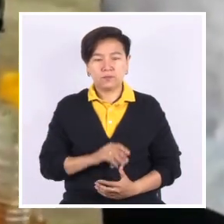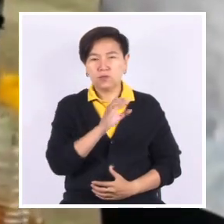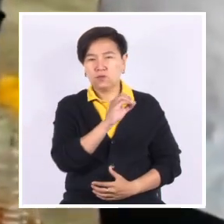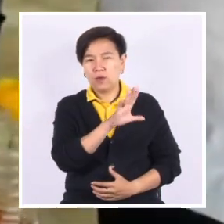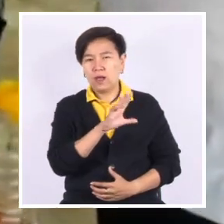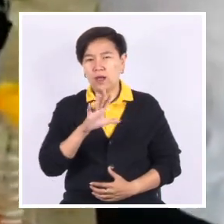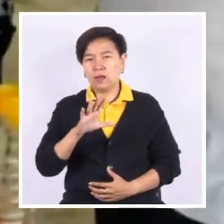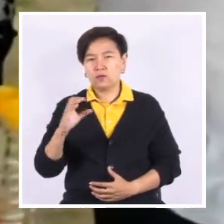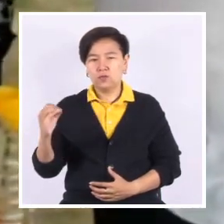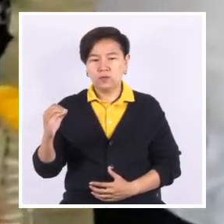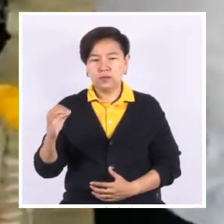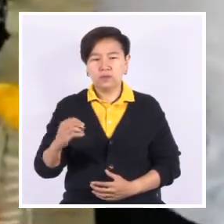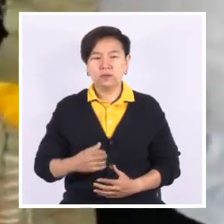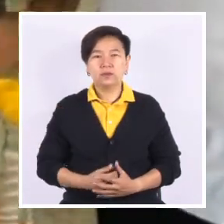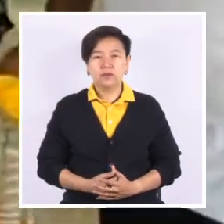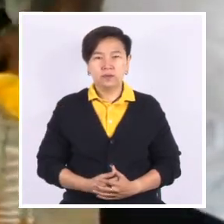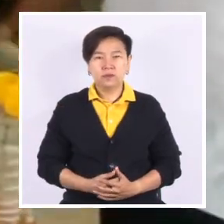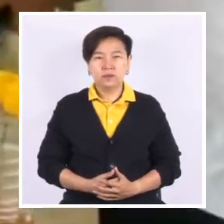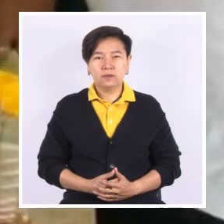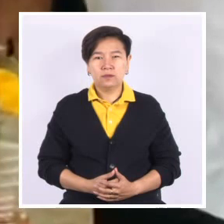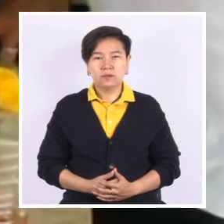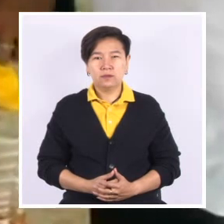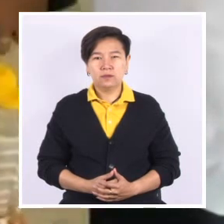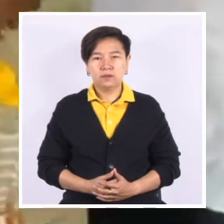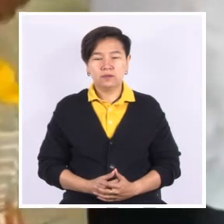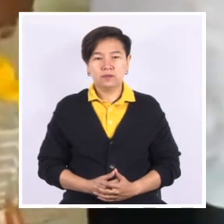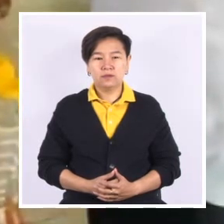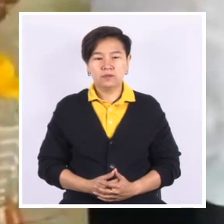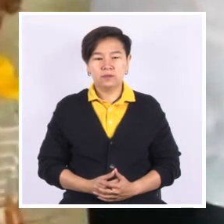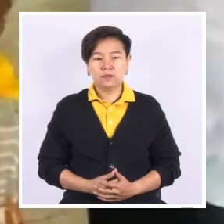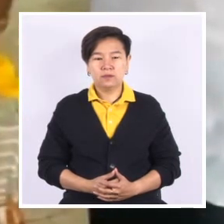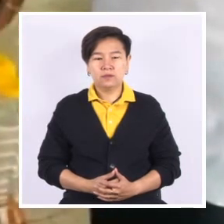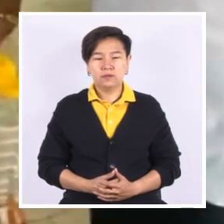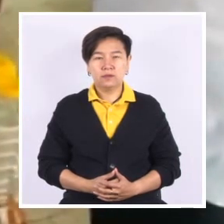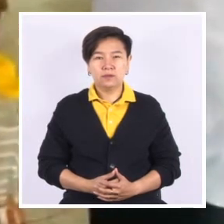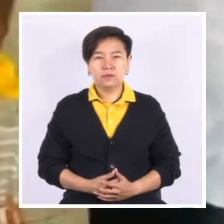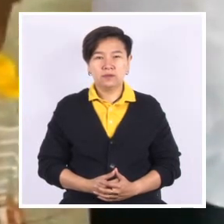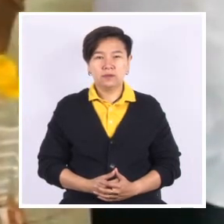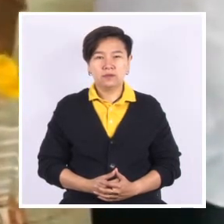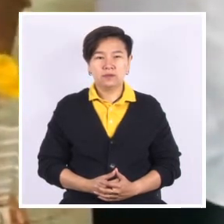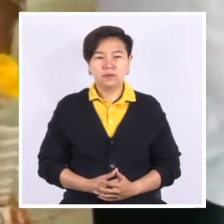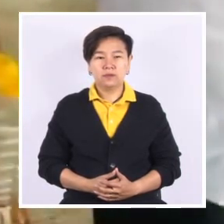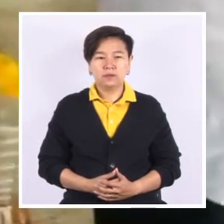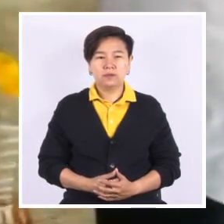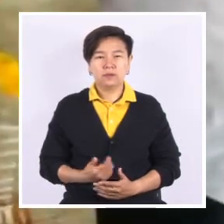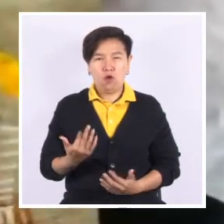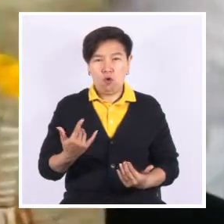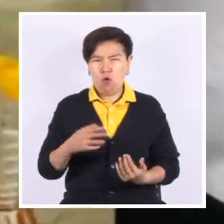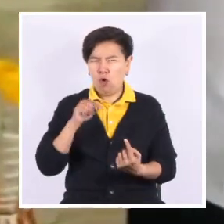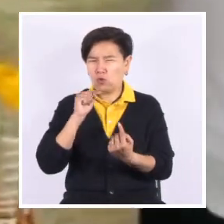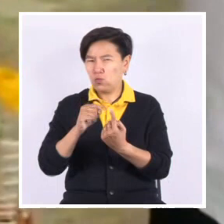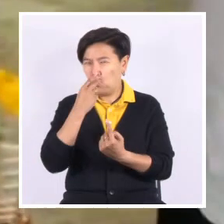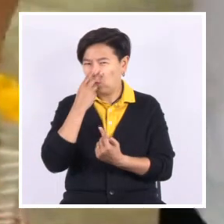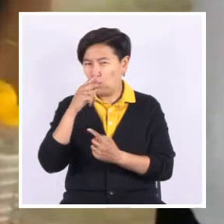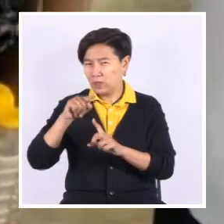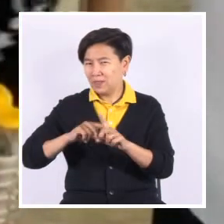0550ผมจะจบข่าวนี้ไว้เพียงเท่านี้นะ ทำไมจบง่ายจังอ่ะ ก็วันที่1เนี่ยค่อยมาว่ากันต่อ ก็